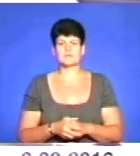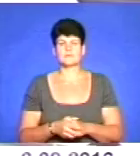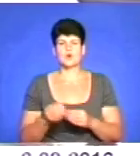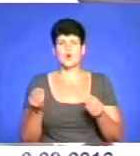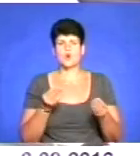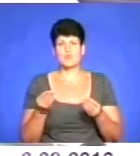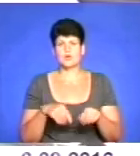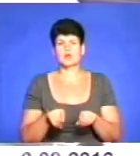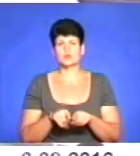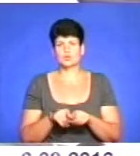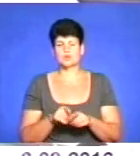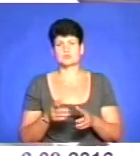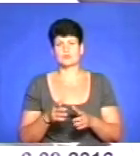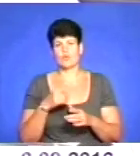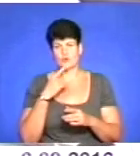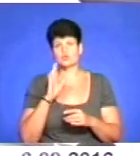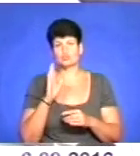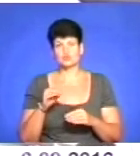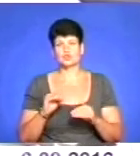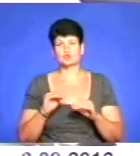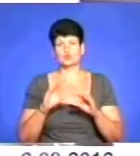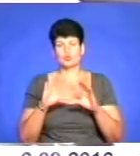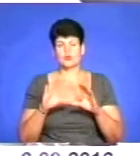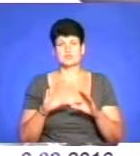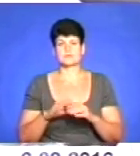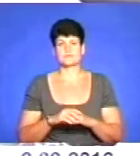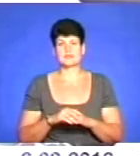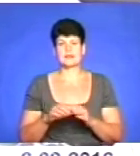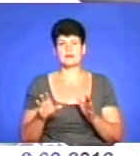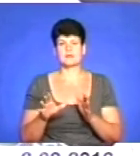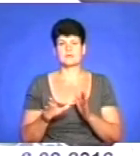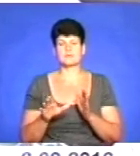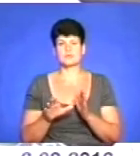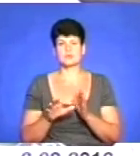теж так не маленька, але кажуть, що буде дорожче. А що буде дорожче? Бо чому дорожче? Світло і газ, що пішло?